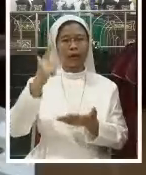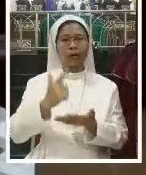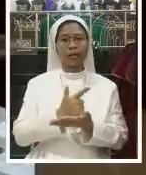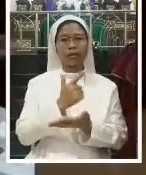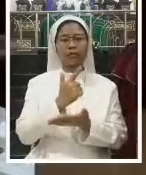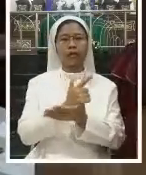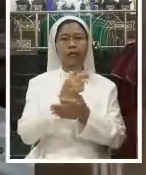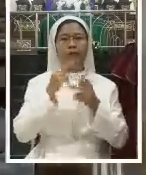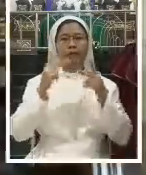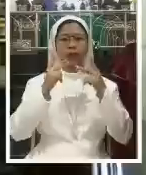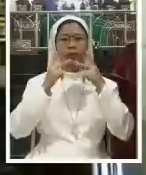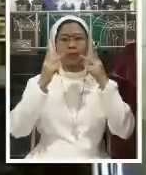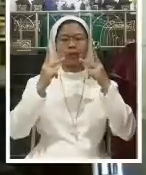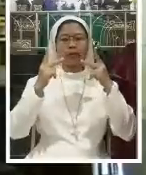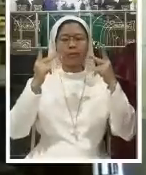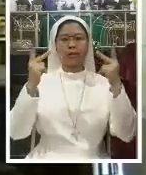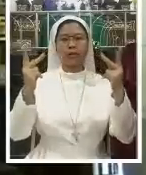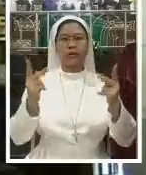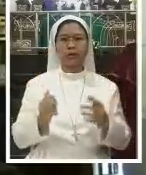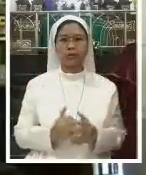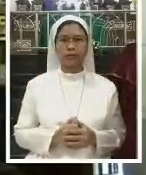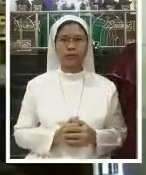Bareta.